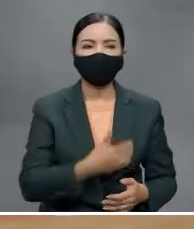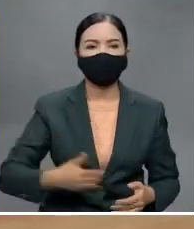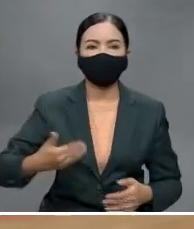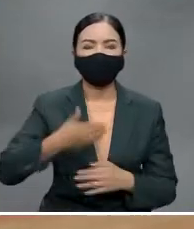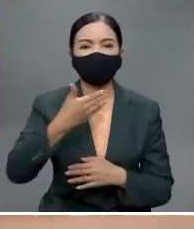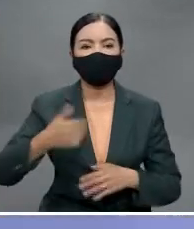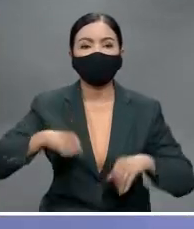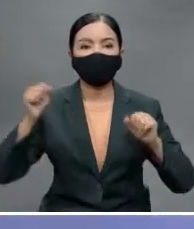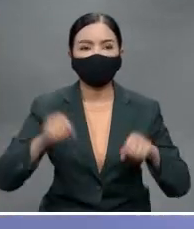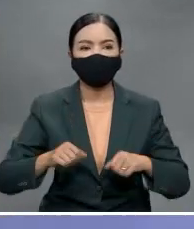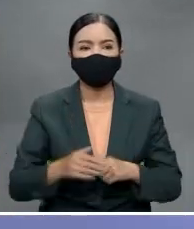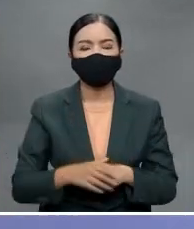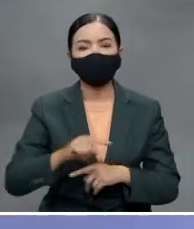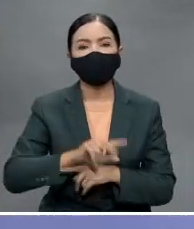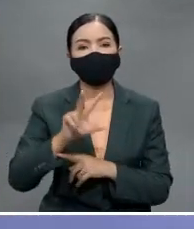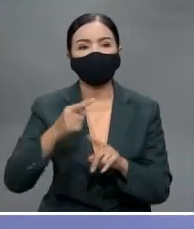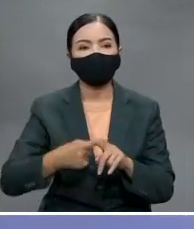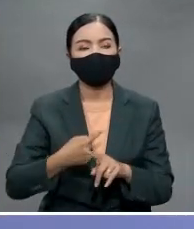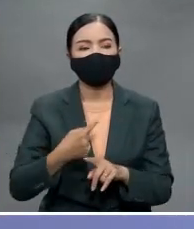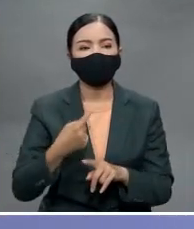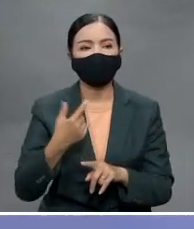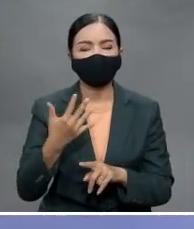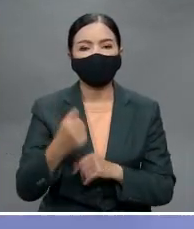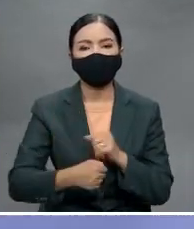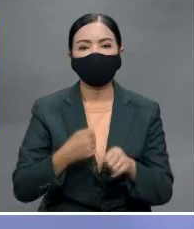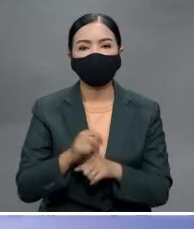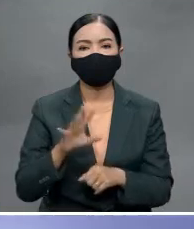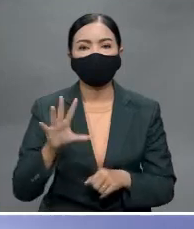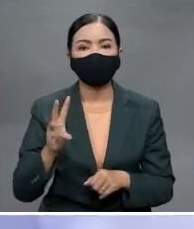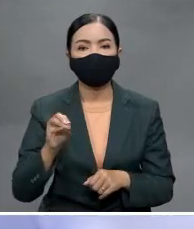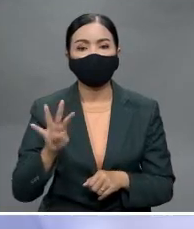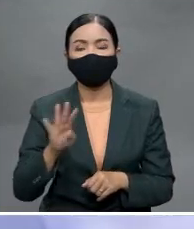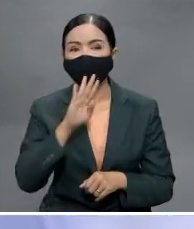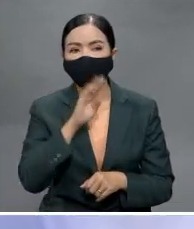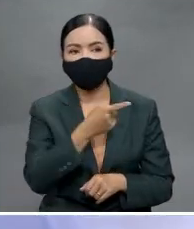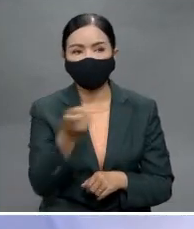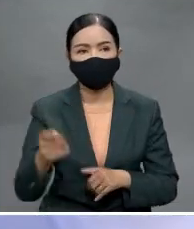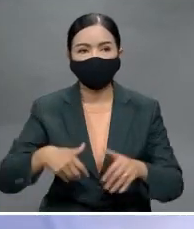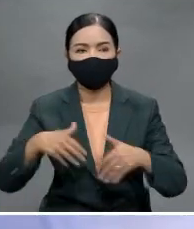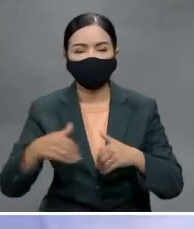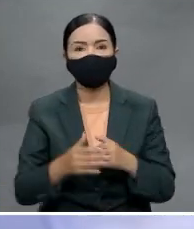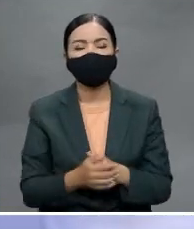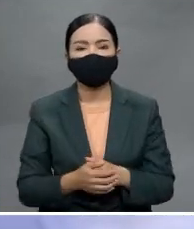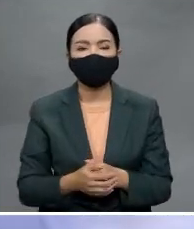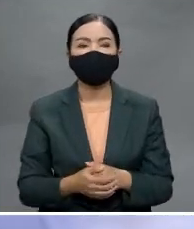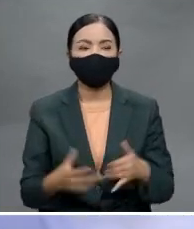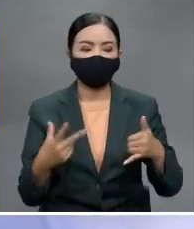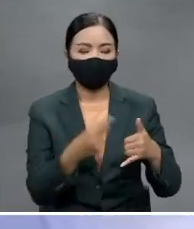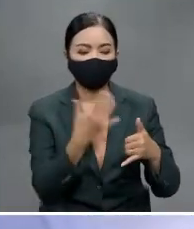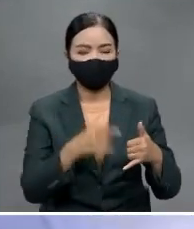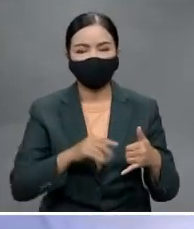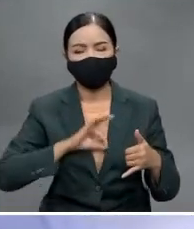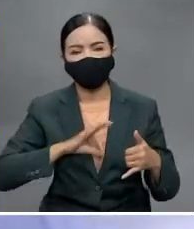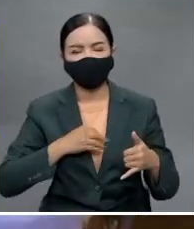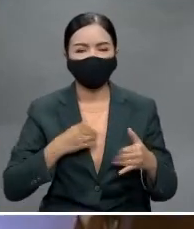ก็มีมตินะคะว่าในวันที่ 3พฤษภาคม 2554หากประชาชนที่ได้รับการฉีดวัคซีนครบ 29มีอาการที่